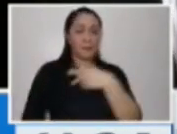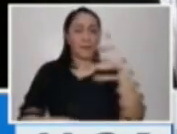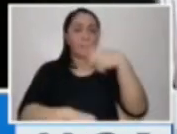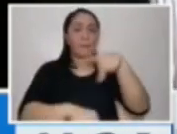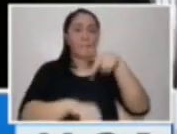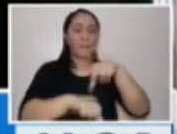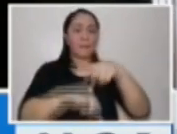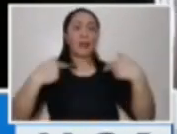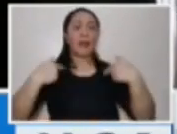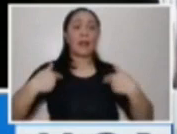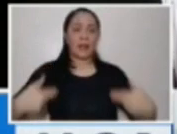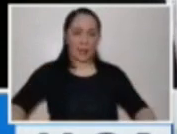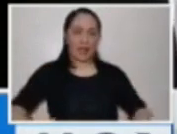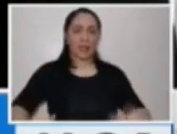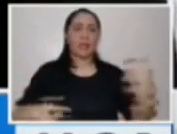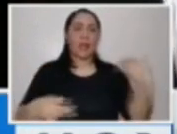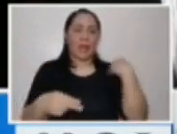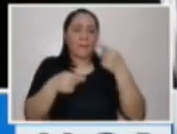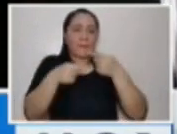miyembro?